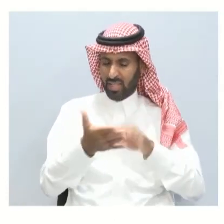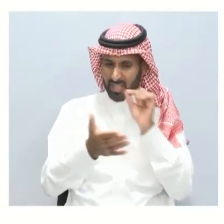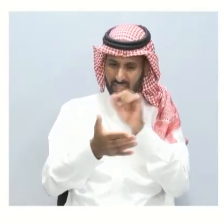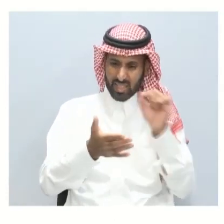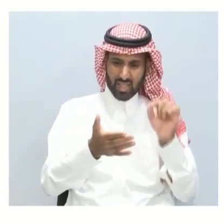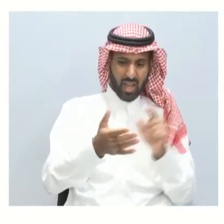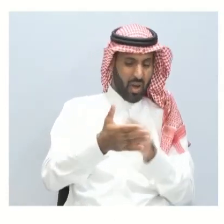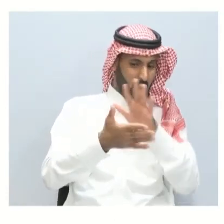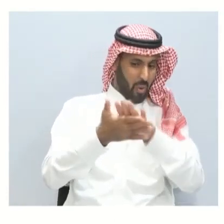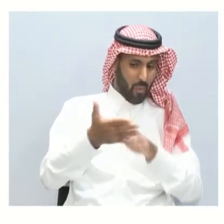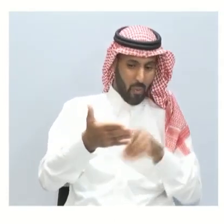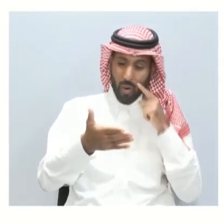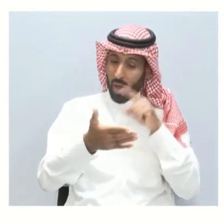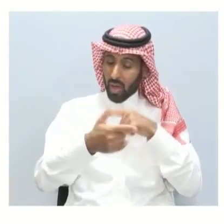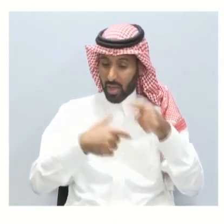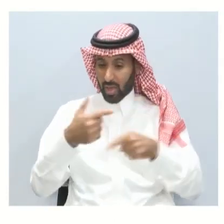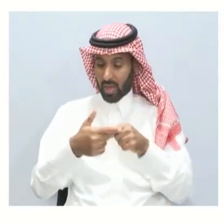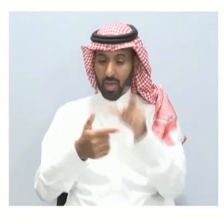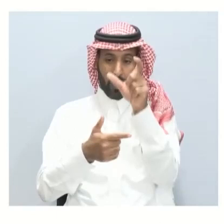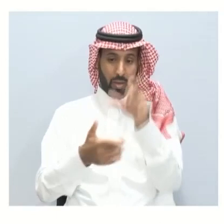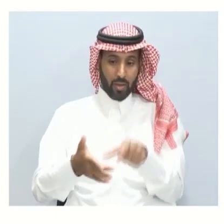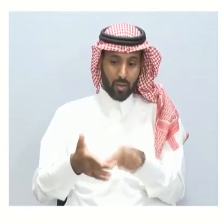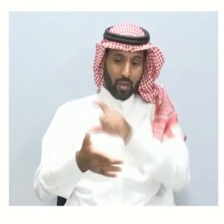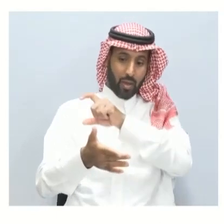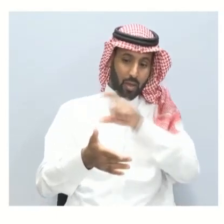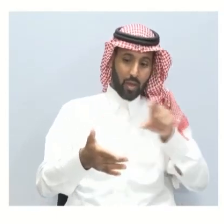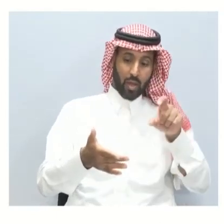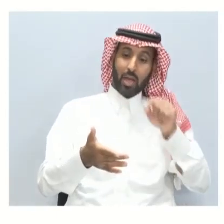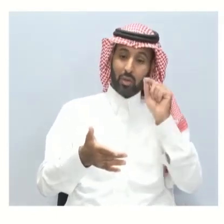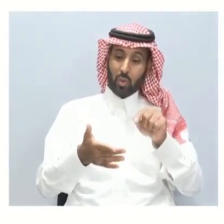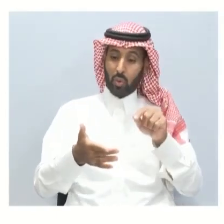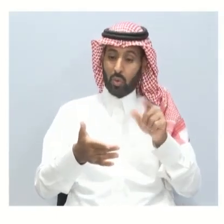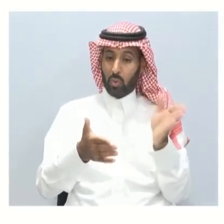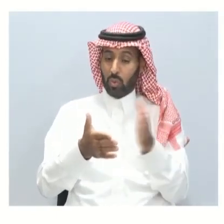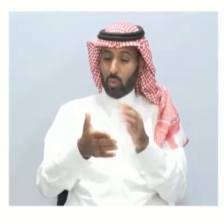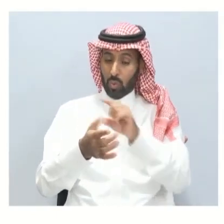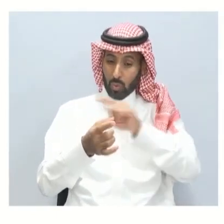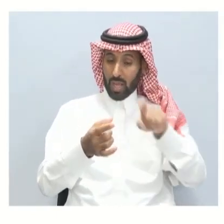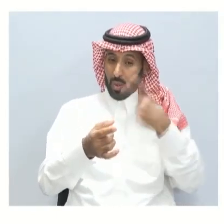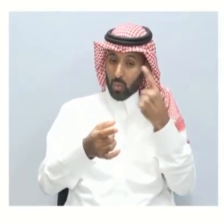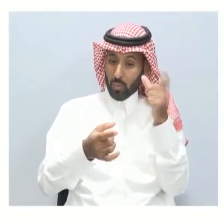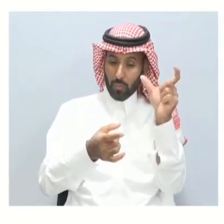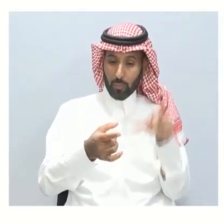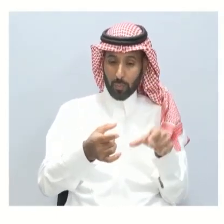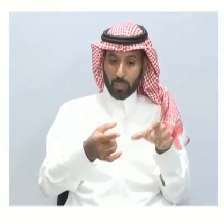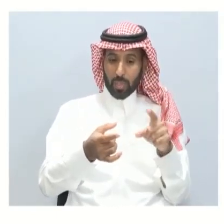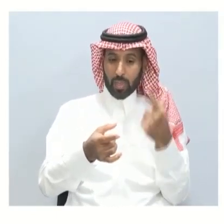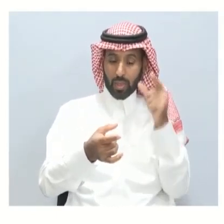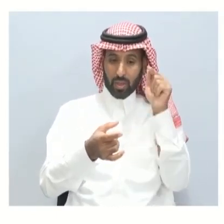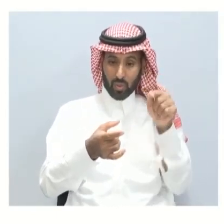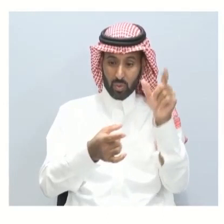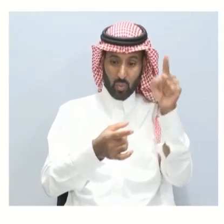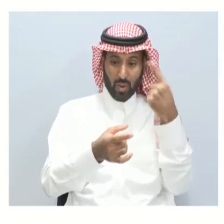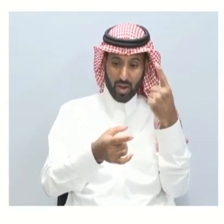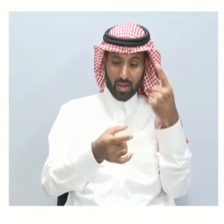النقط الالكتروني التكافل لمعظم العناصر الممثله لاحظ انه هنا نقطه واحده من هنا يقع في المجموعه الاولى نقطه واحده في المجموعه